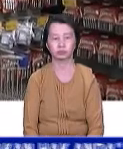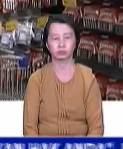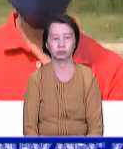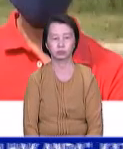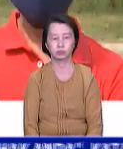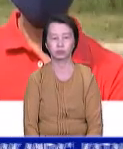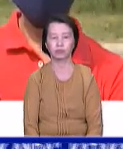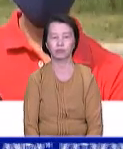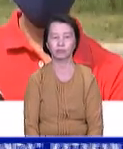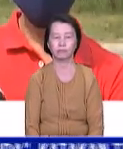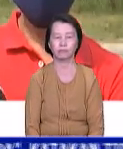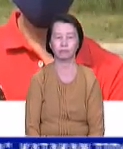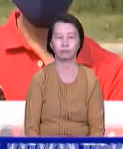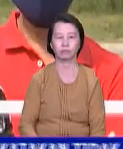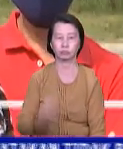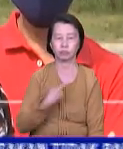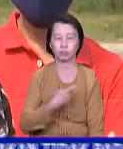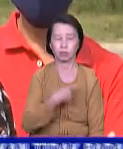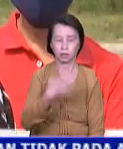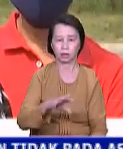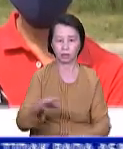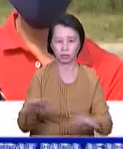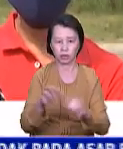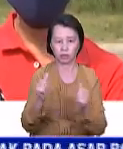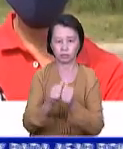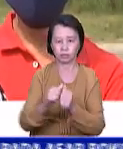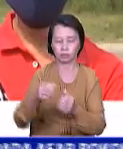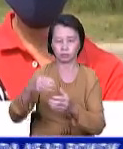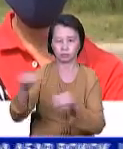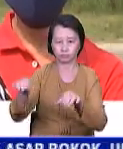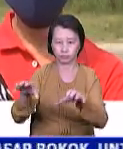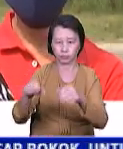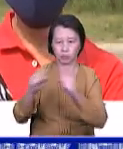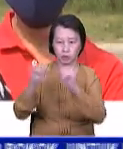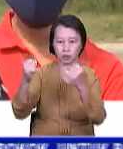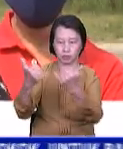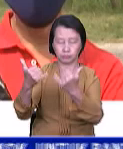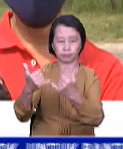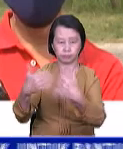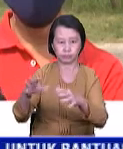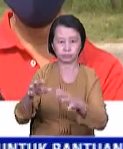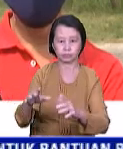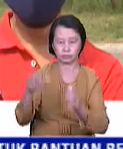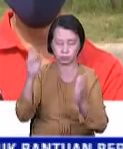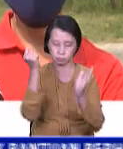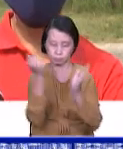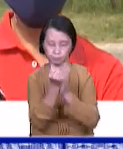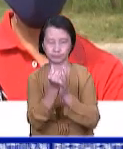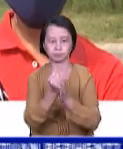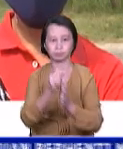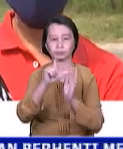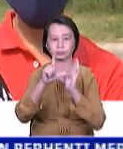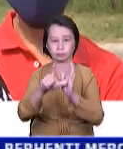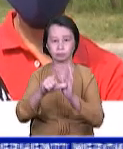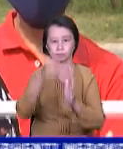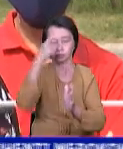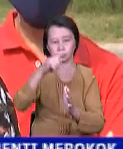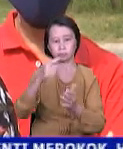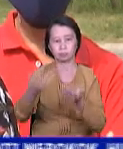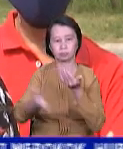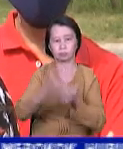Hai Mimi kita bahwa Bekasi dengan pengeluaran Kurnia terlibat untuk kalau buat subuh jadi ini